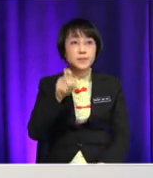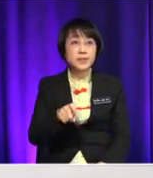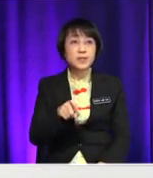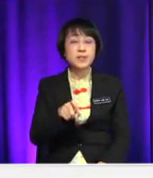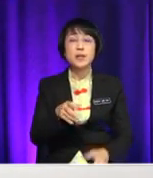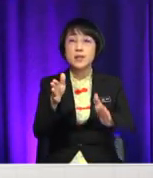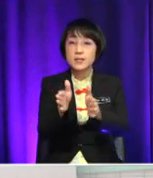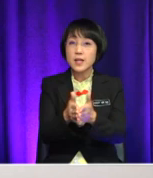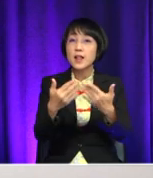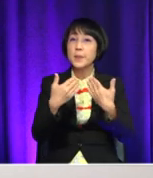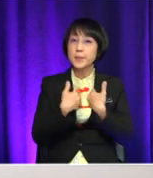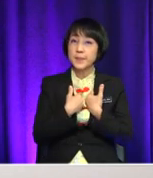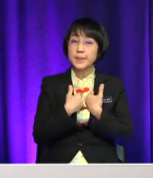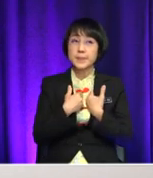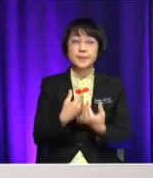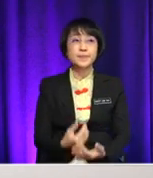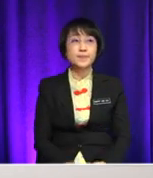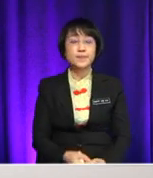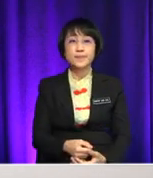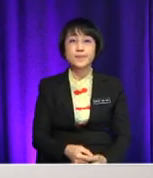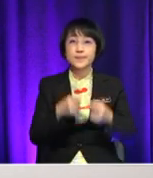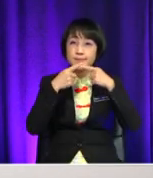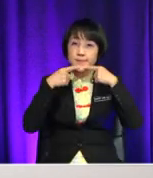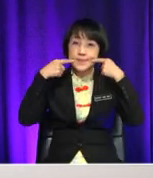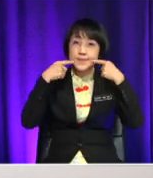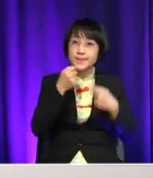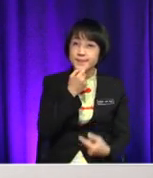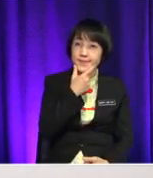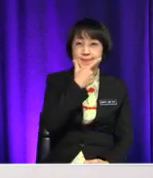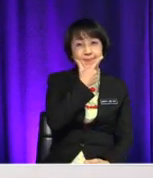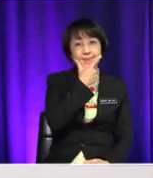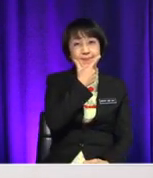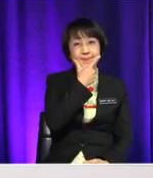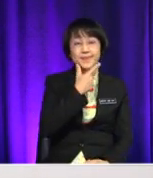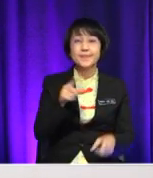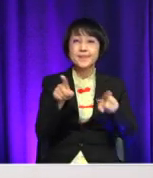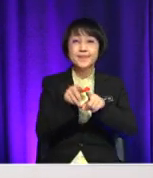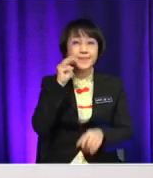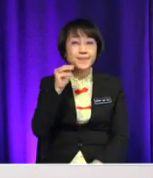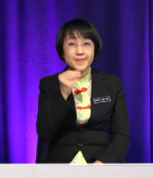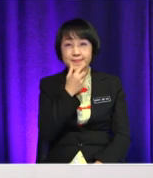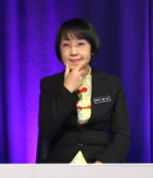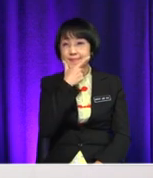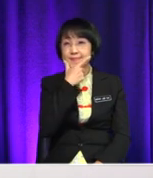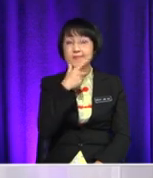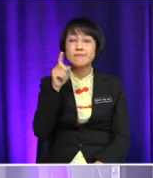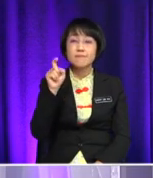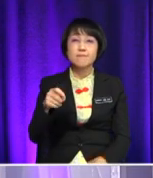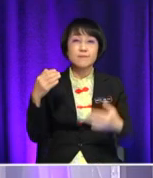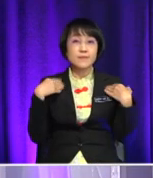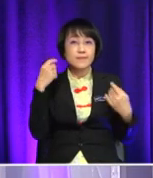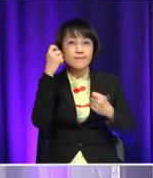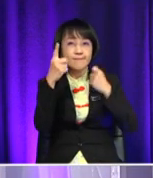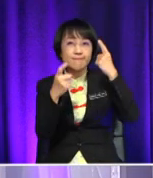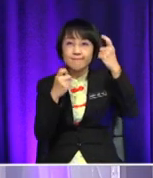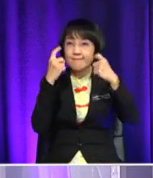salam ya senyuman nah macam Mira Mira banyak senyum kan Karena ada mimik muka maksudnya